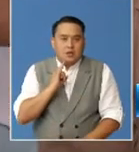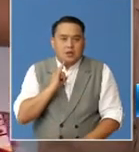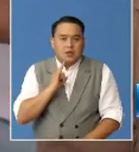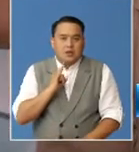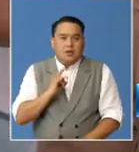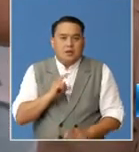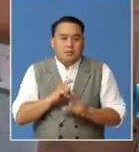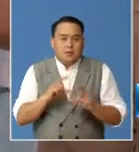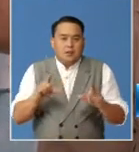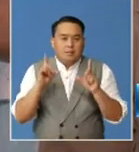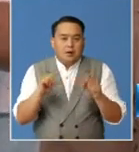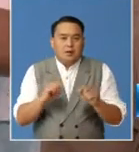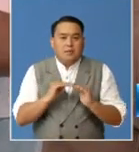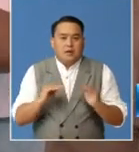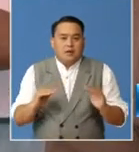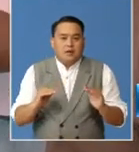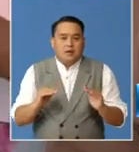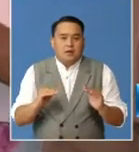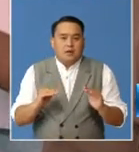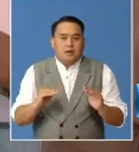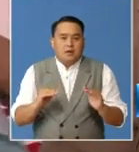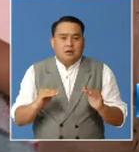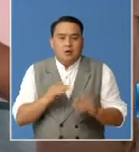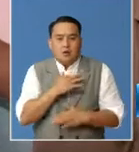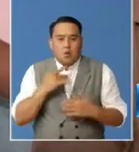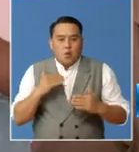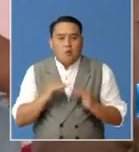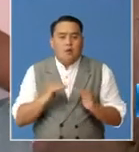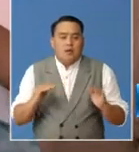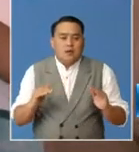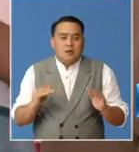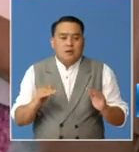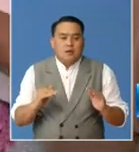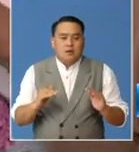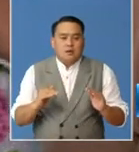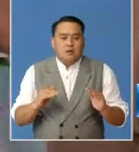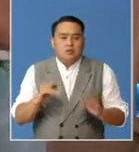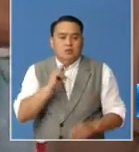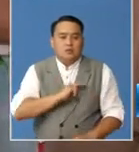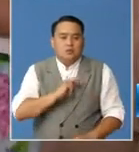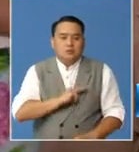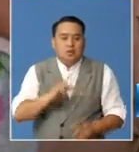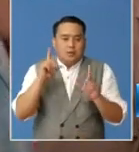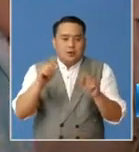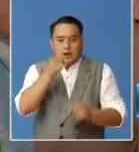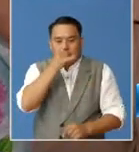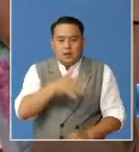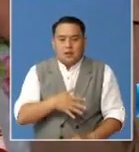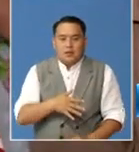мектепке баратын кішкентай балалар әйелдер, көп балалар аналар, олар жұмысқа шыға алмайды,